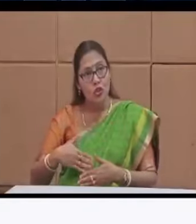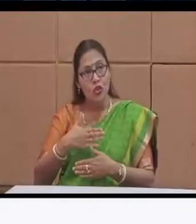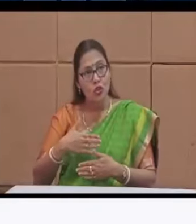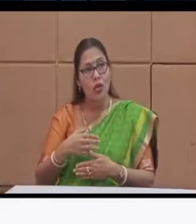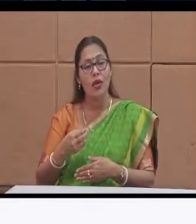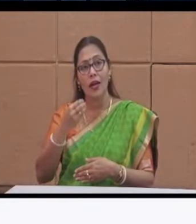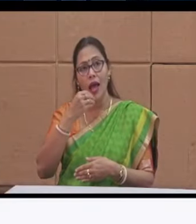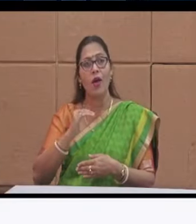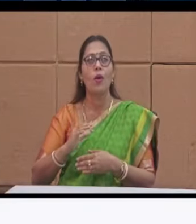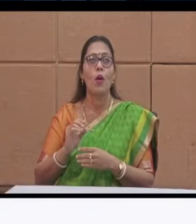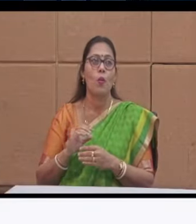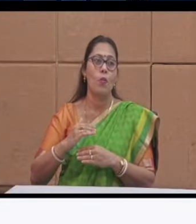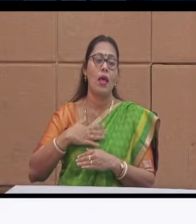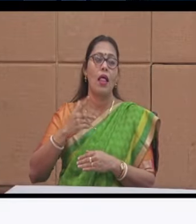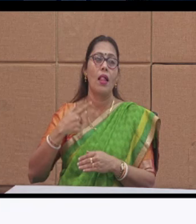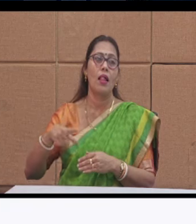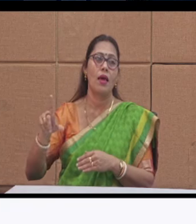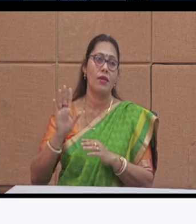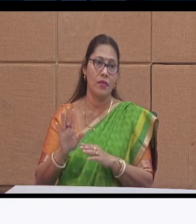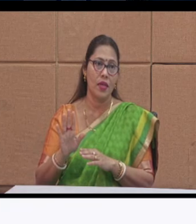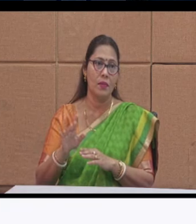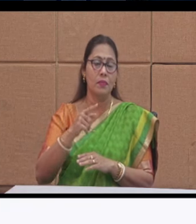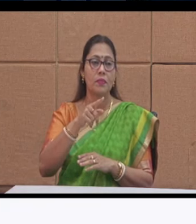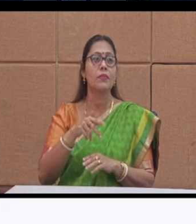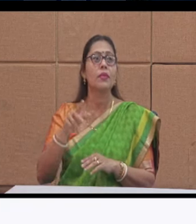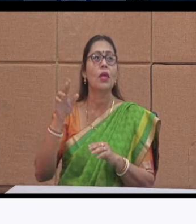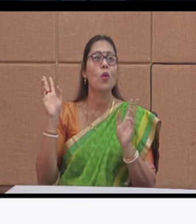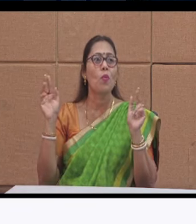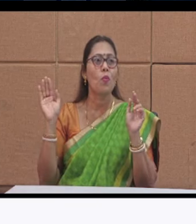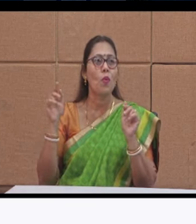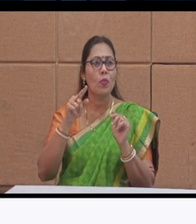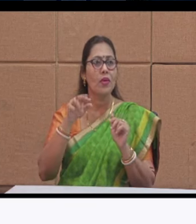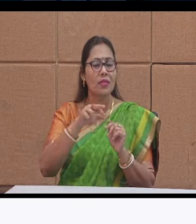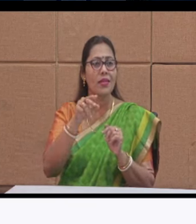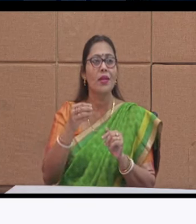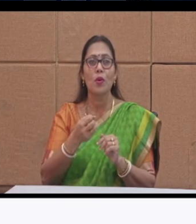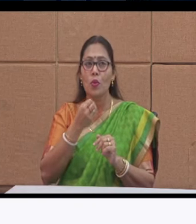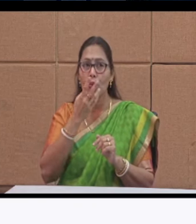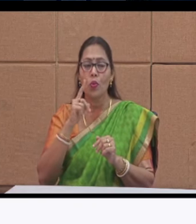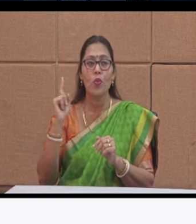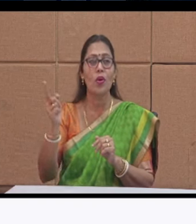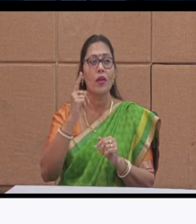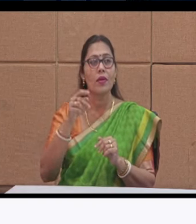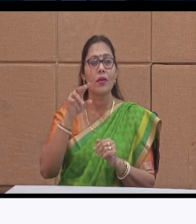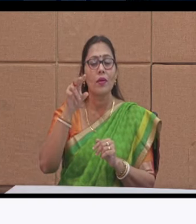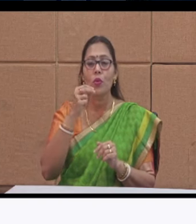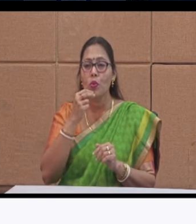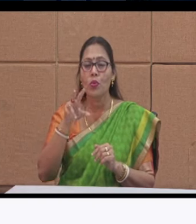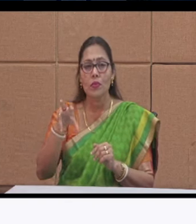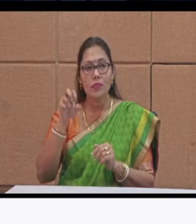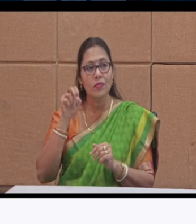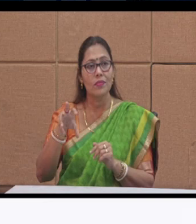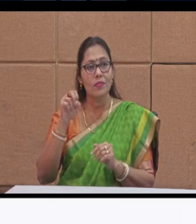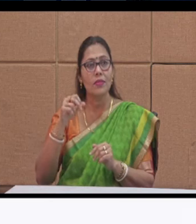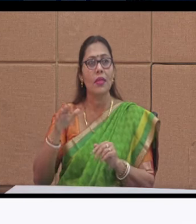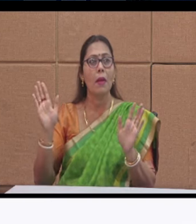খুব পুষ্টিকর মৌমাছি কত হাজার মাইল গুনগুন করে গান করে ঘুরে বেড়ায় মাছরাঙ্গা